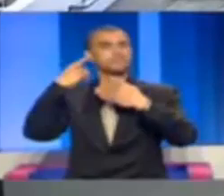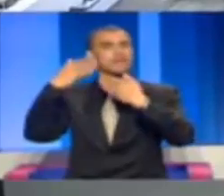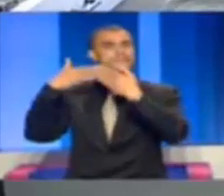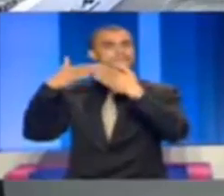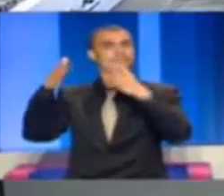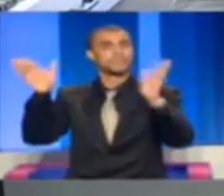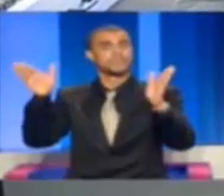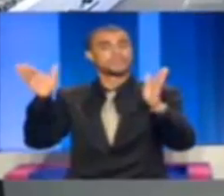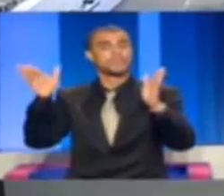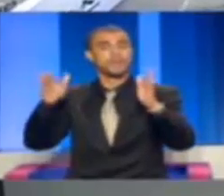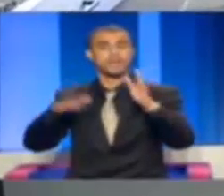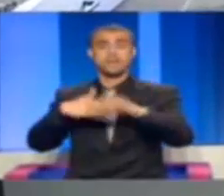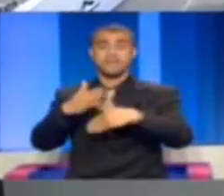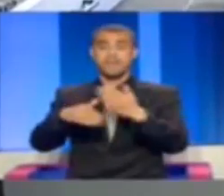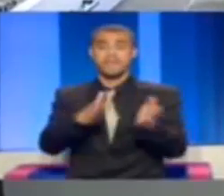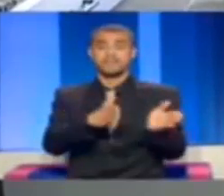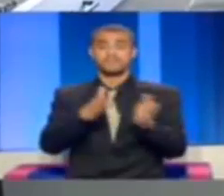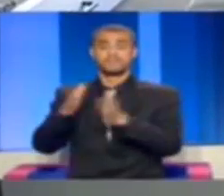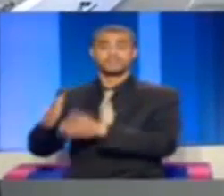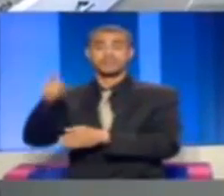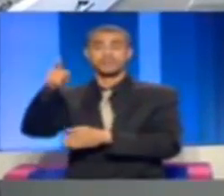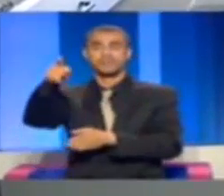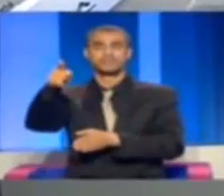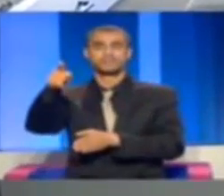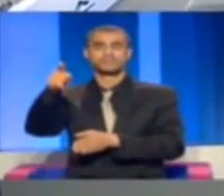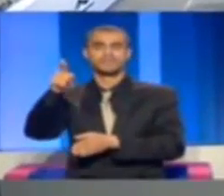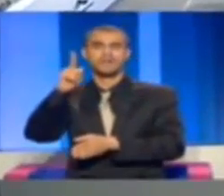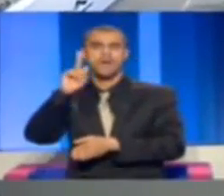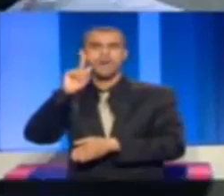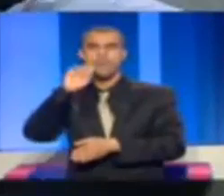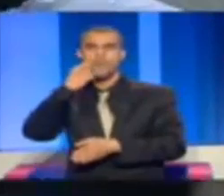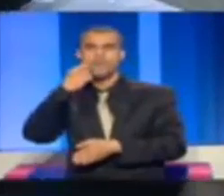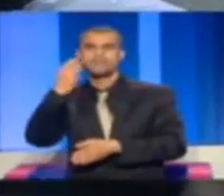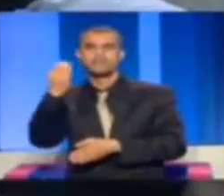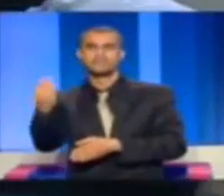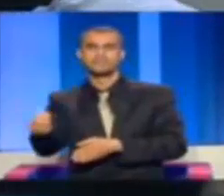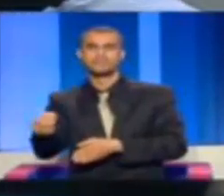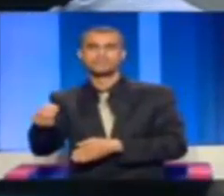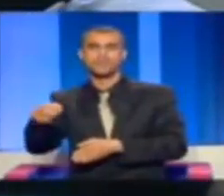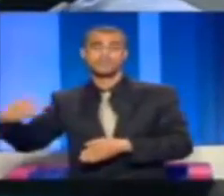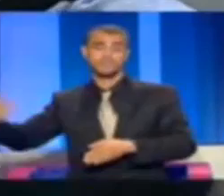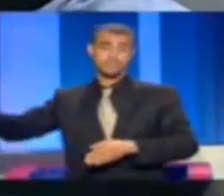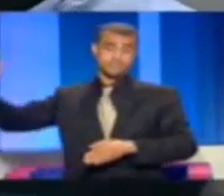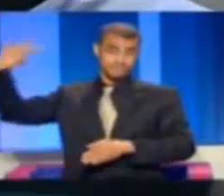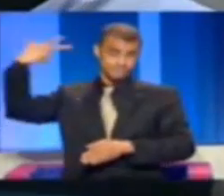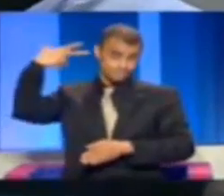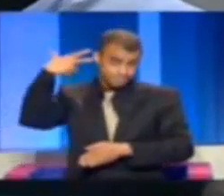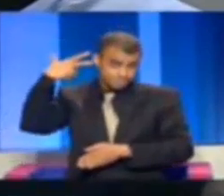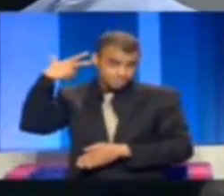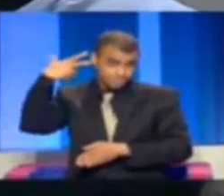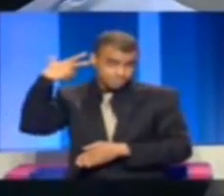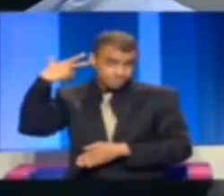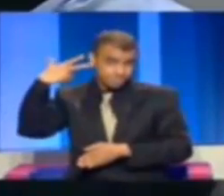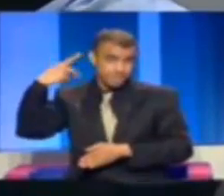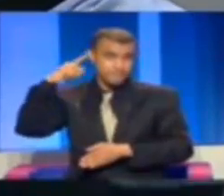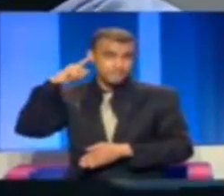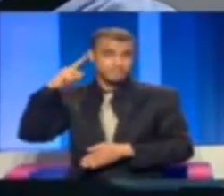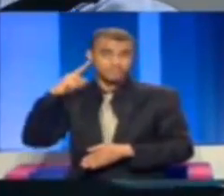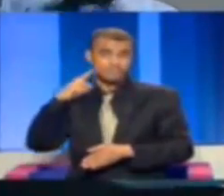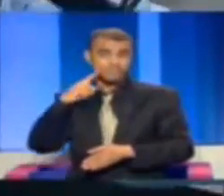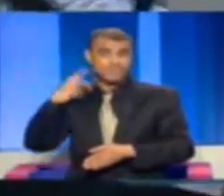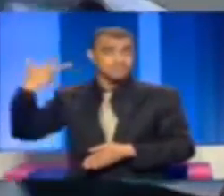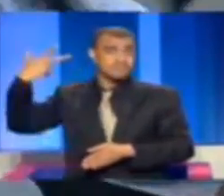كانت. زراعه قوقعه الاذن كانت الخيار الوحيد يتخلص اسماعيل من صمم عميق رافقه من